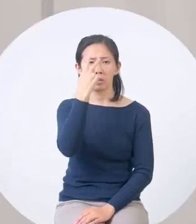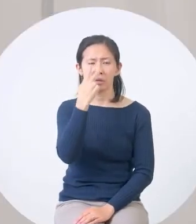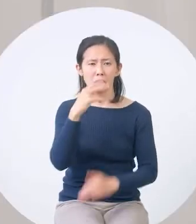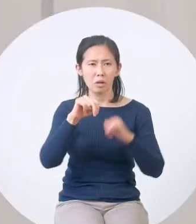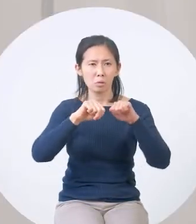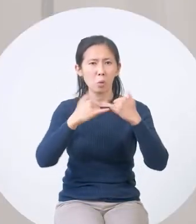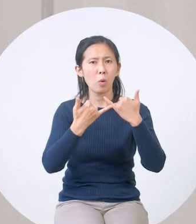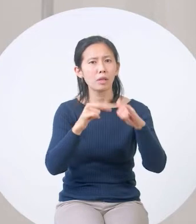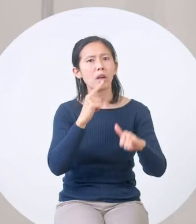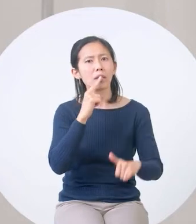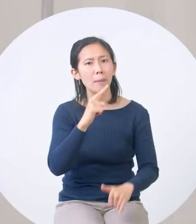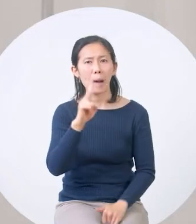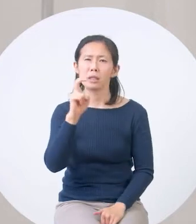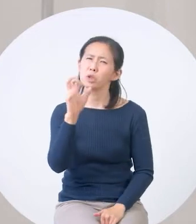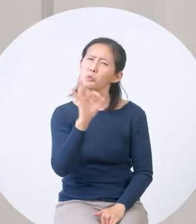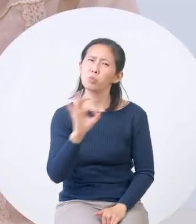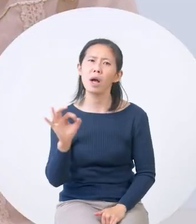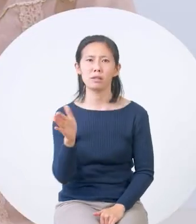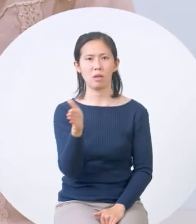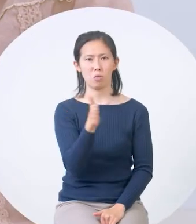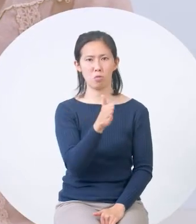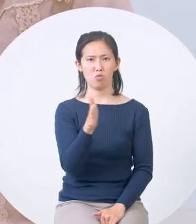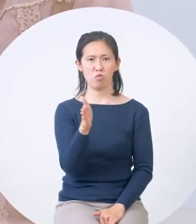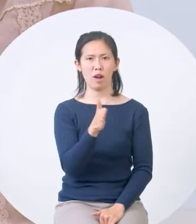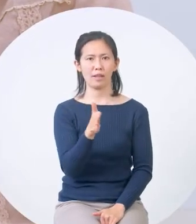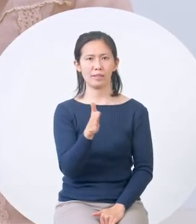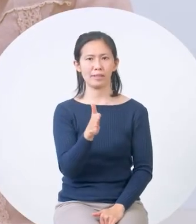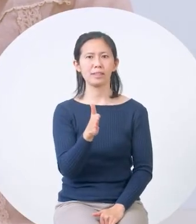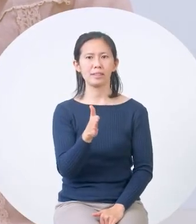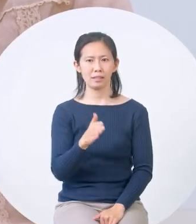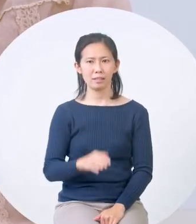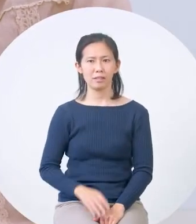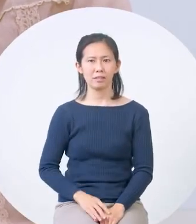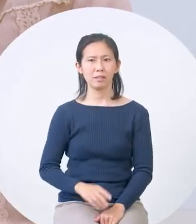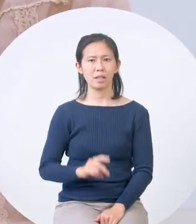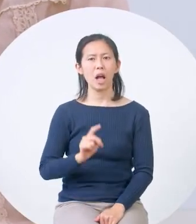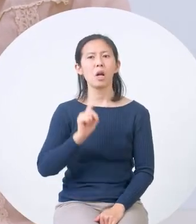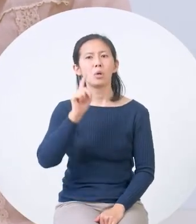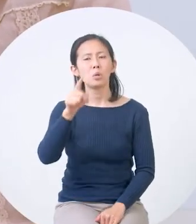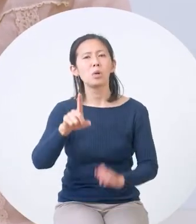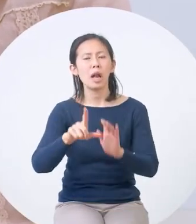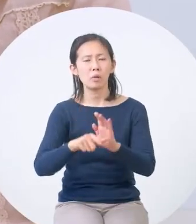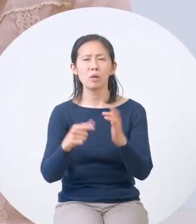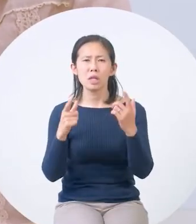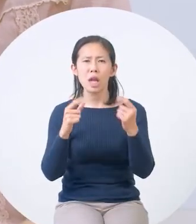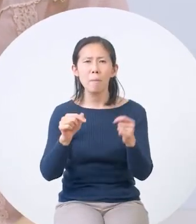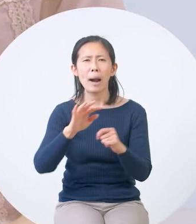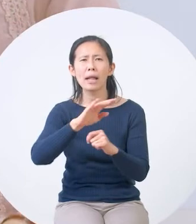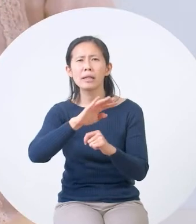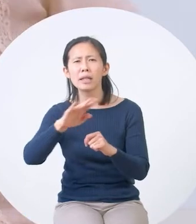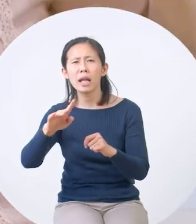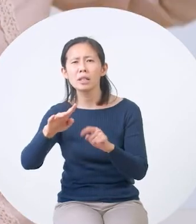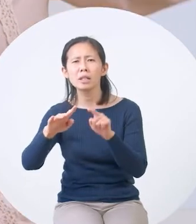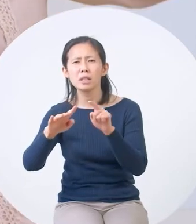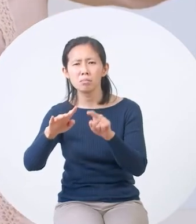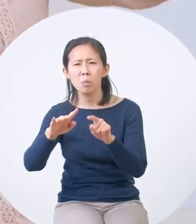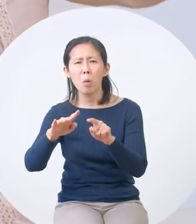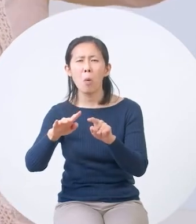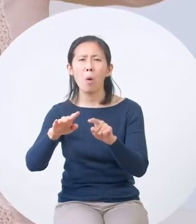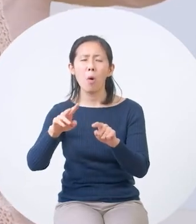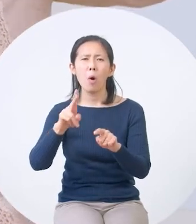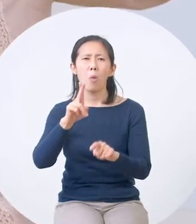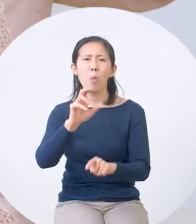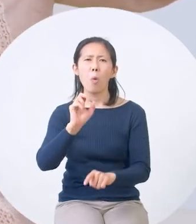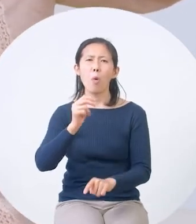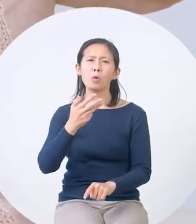ないです。外だとやっぱり点字を読んでるのも初めてなので、いちいちそのウォシュ